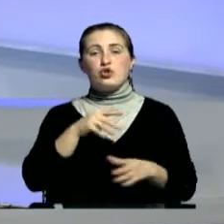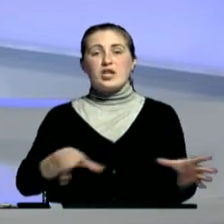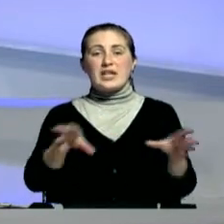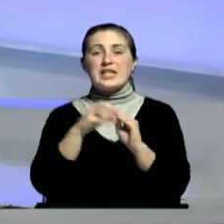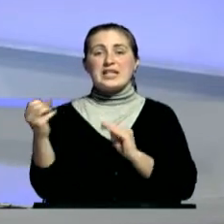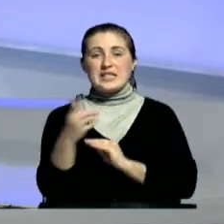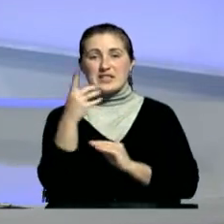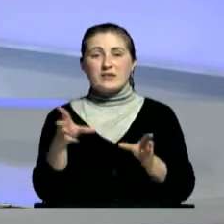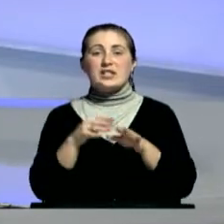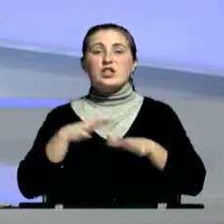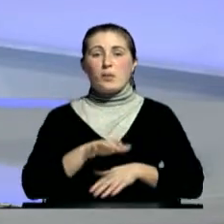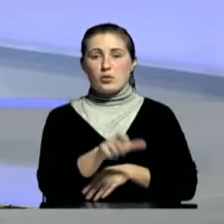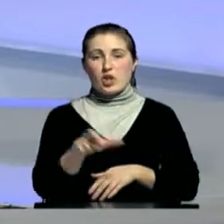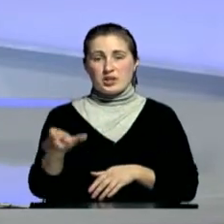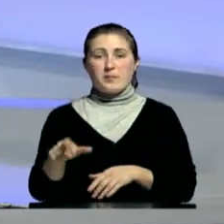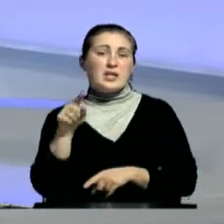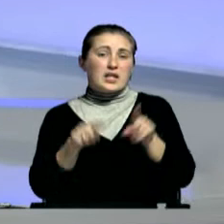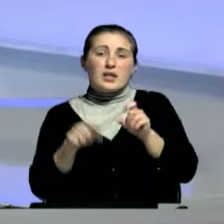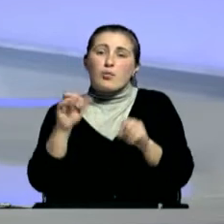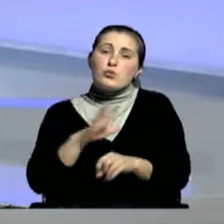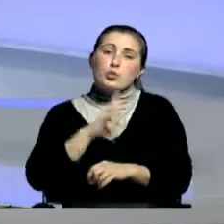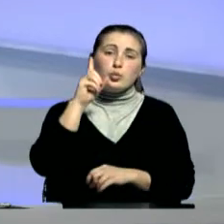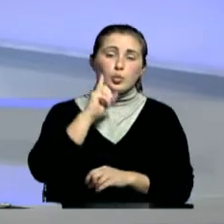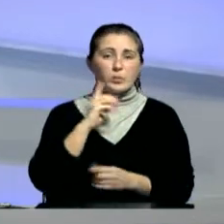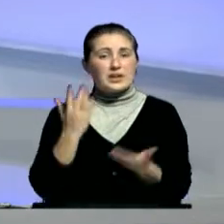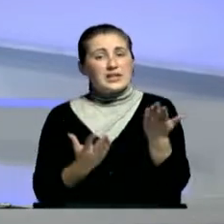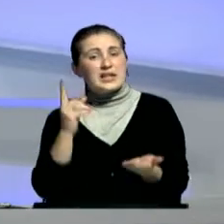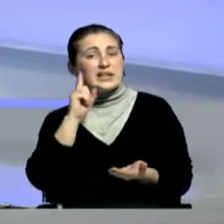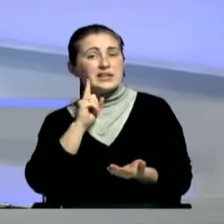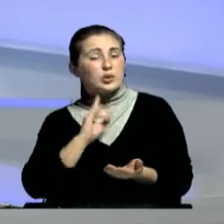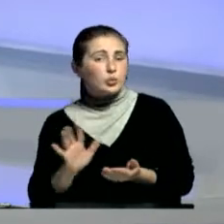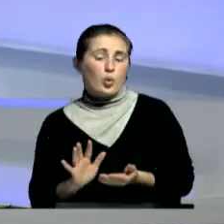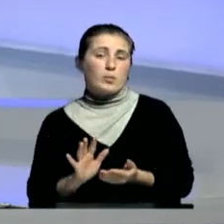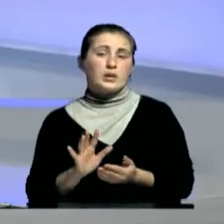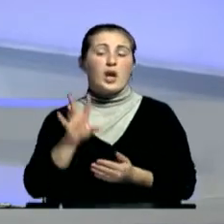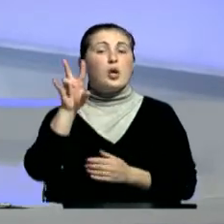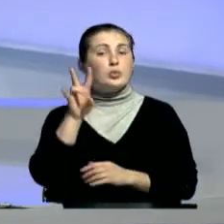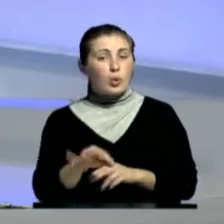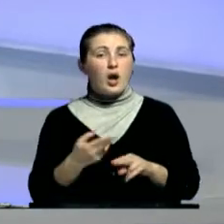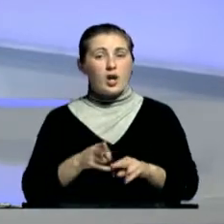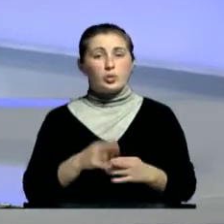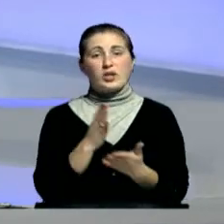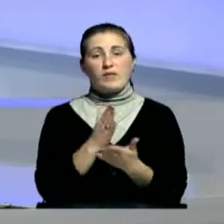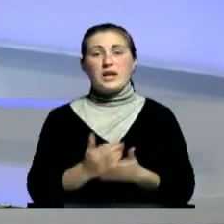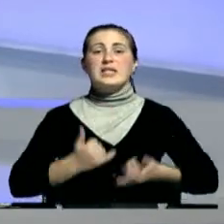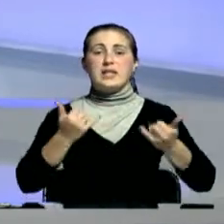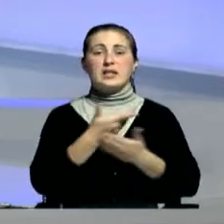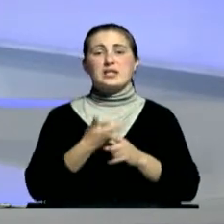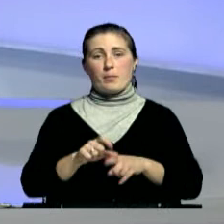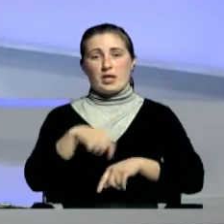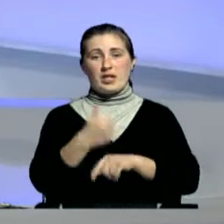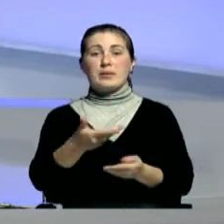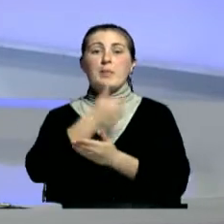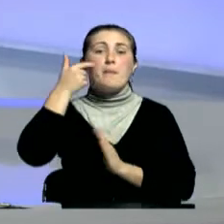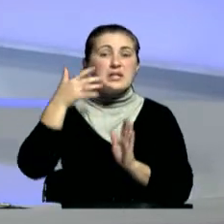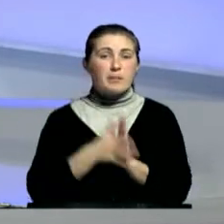с крымчанами иногда может быть удобное, иногда неудобное, но оно вот является для нас самым главным. Мы понимаем,